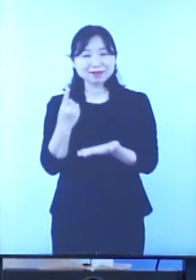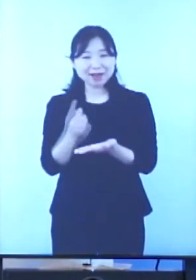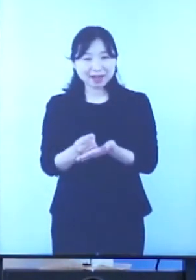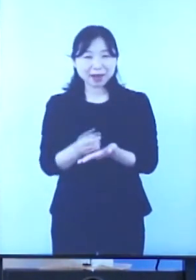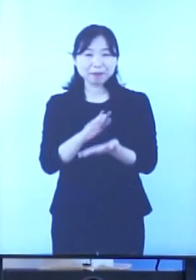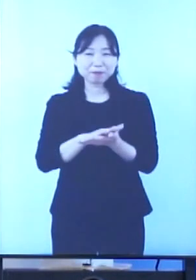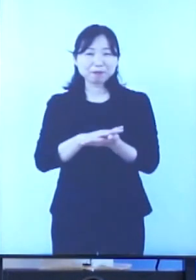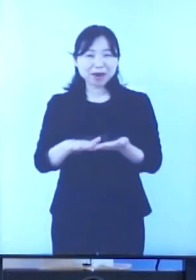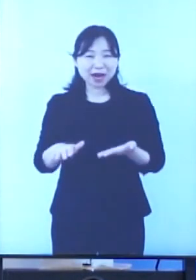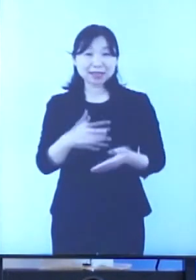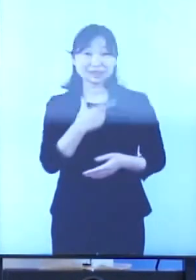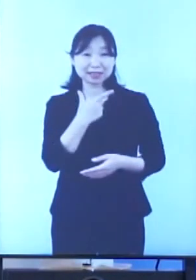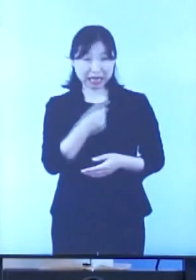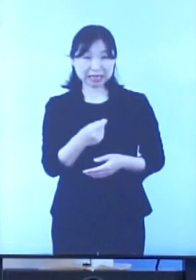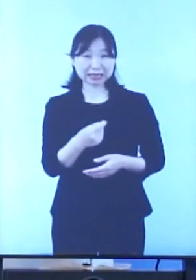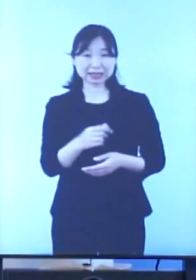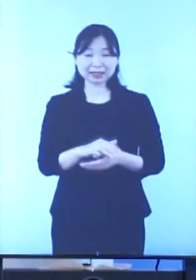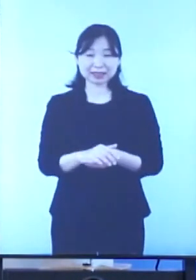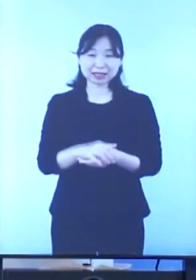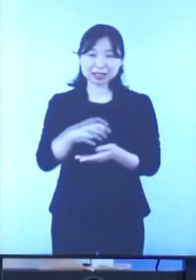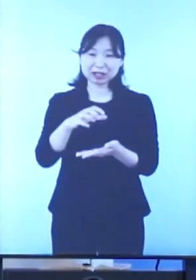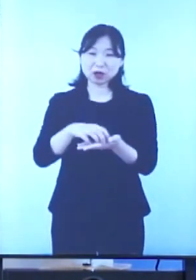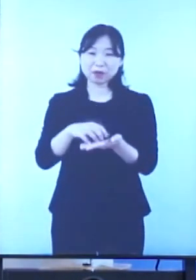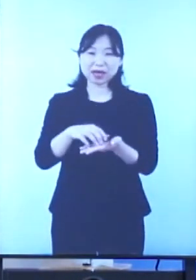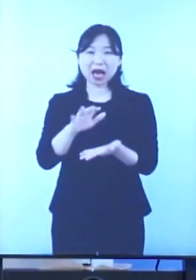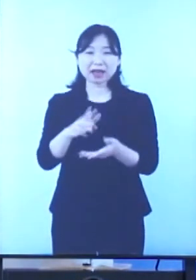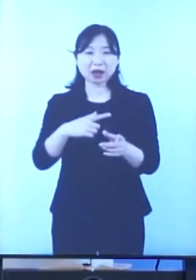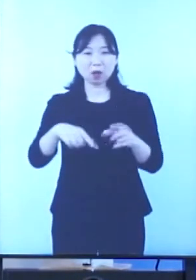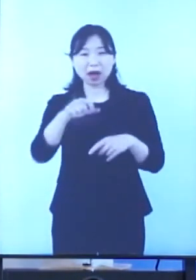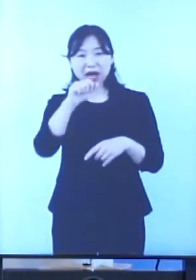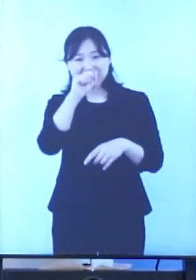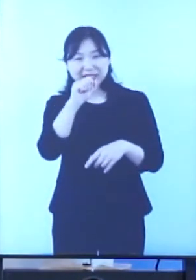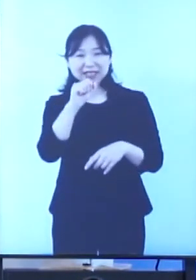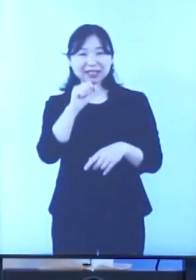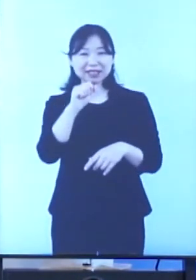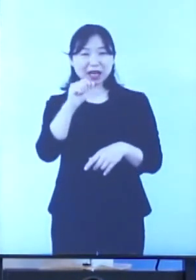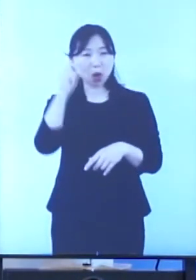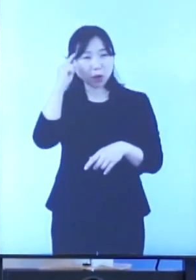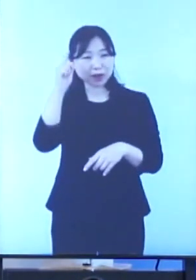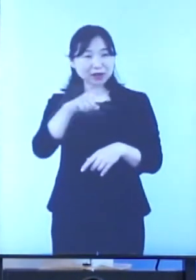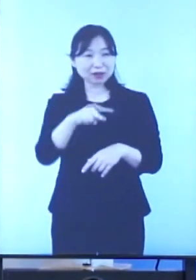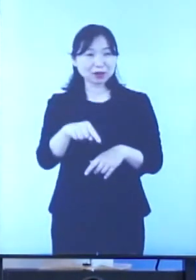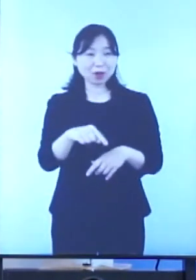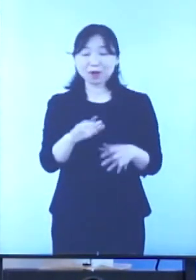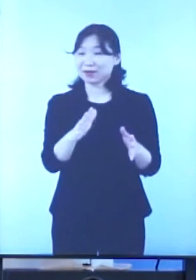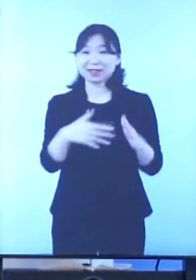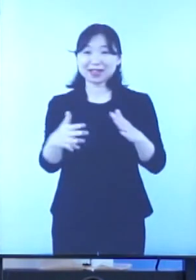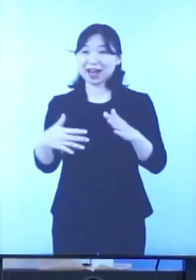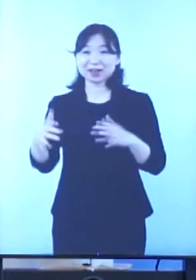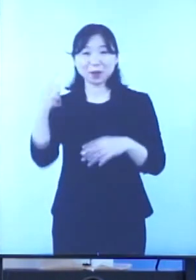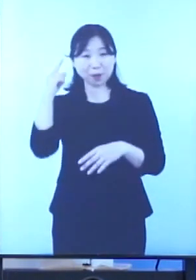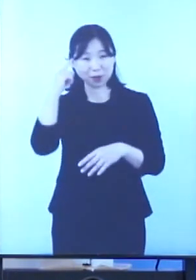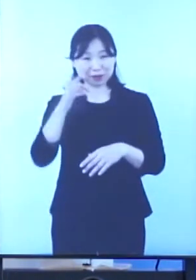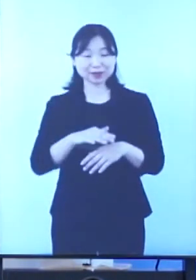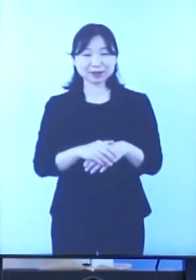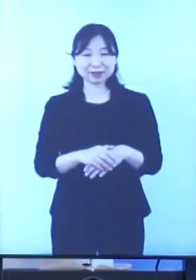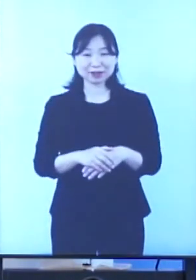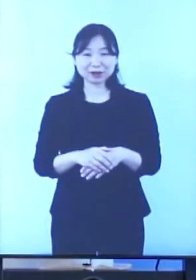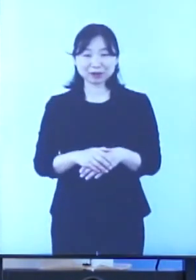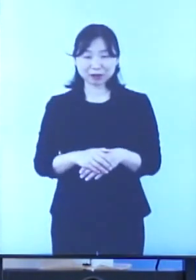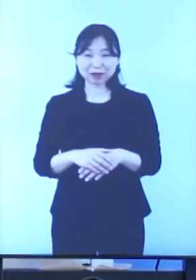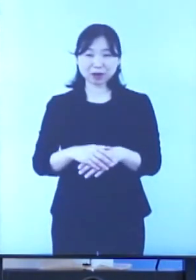ります。ある一定程度のゴミがあった方がいいだろうみたいなことを思っている人は誰もいないわけでありまして、この、漂着したゴ